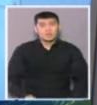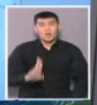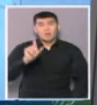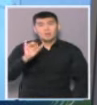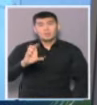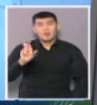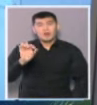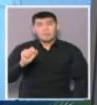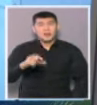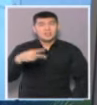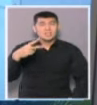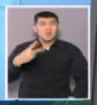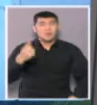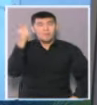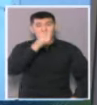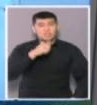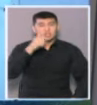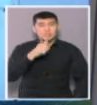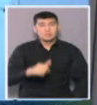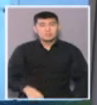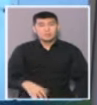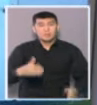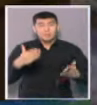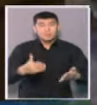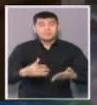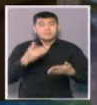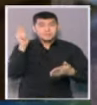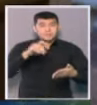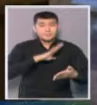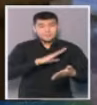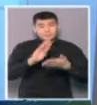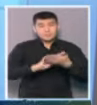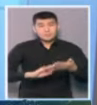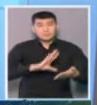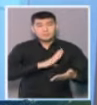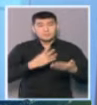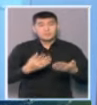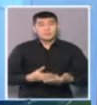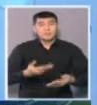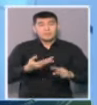Көшербаев Абай 2020 жылдың аяқ жағында келді. Содан біз жаңа